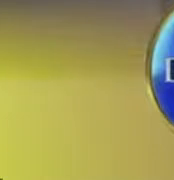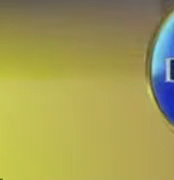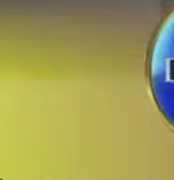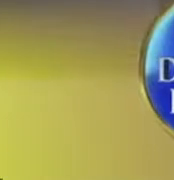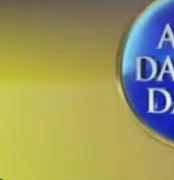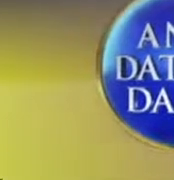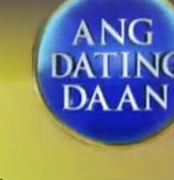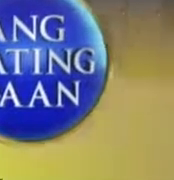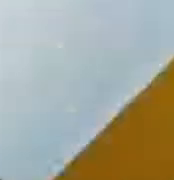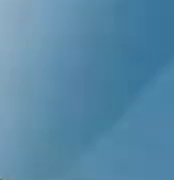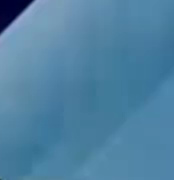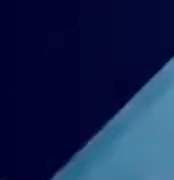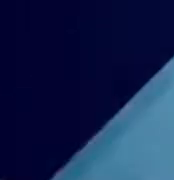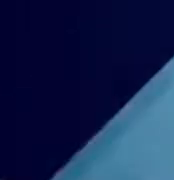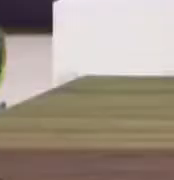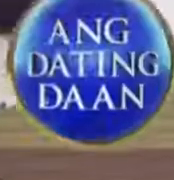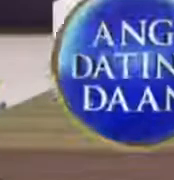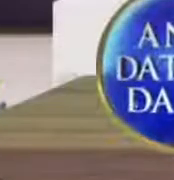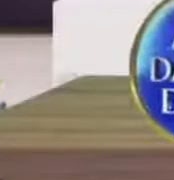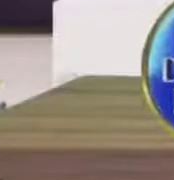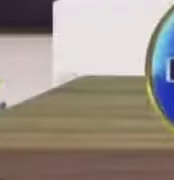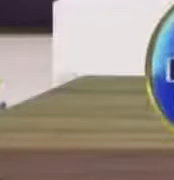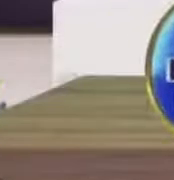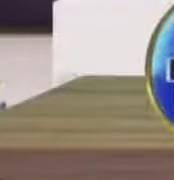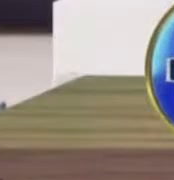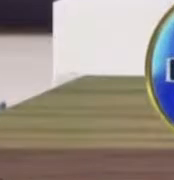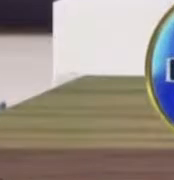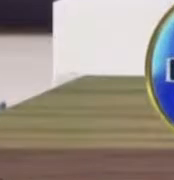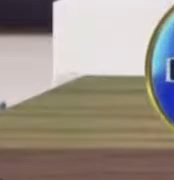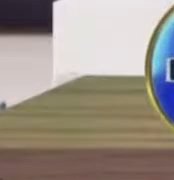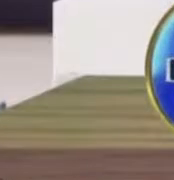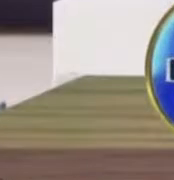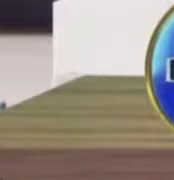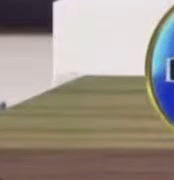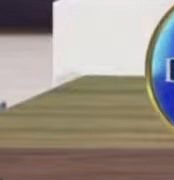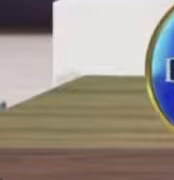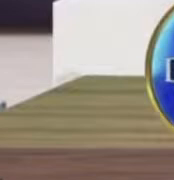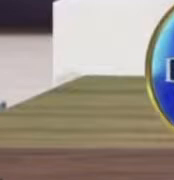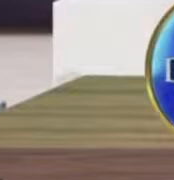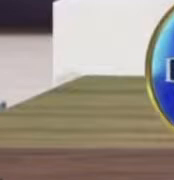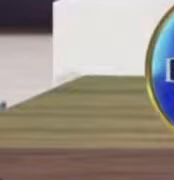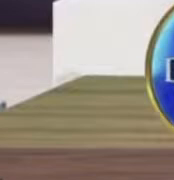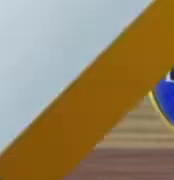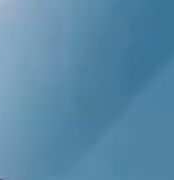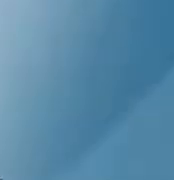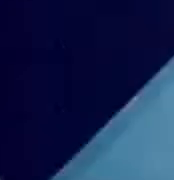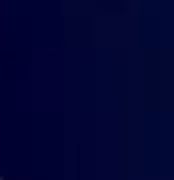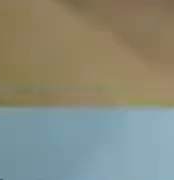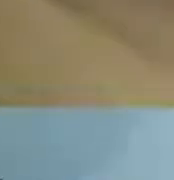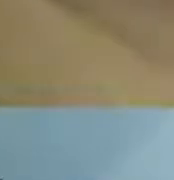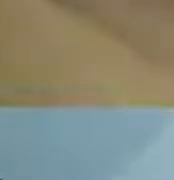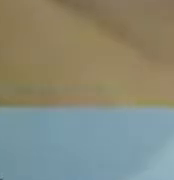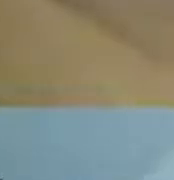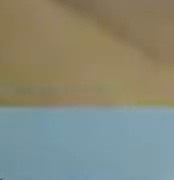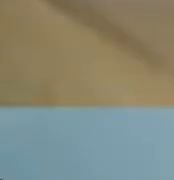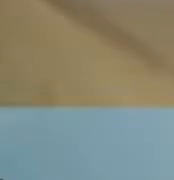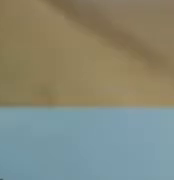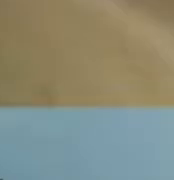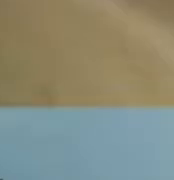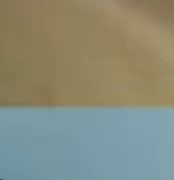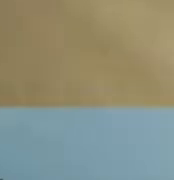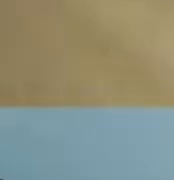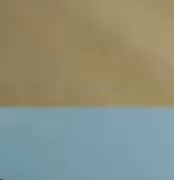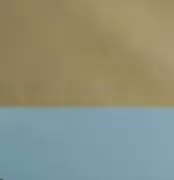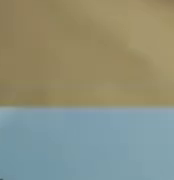ating Panginoong Kristo. Ano po ba ito, mga kababayan? Pag-aaralan natin, ano ba ang mga utos ni Kristo,